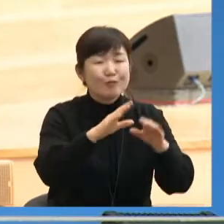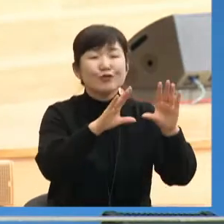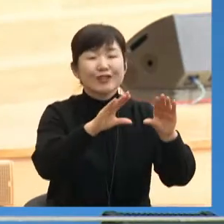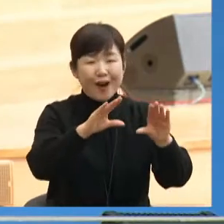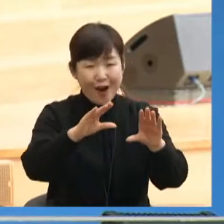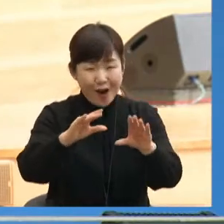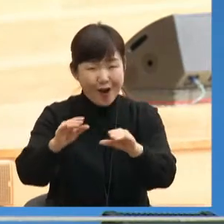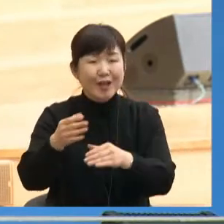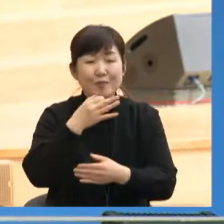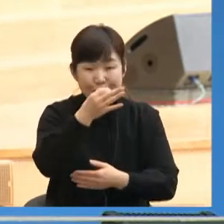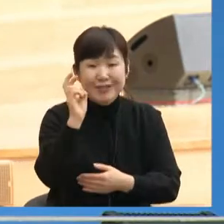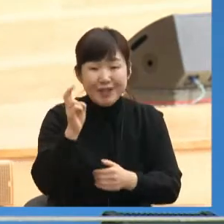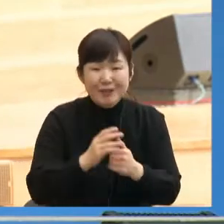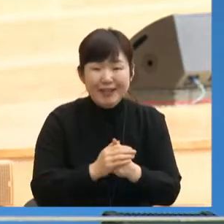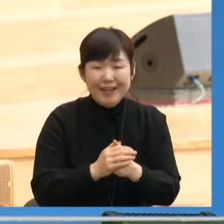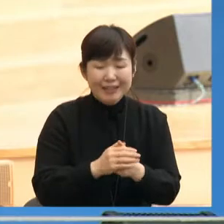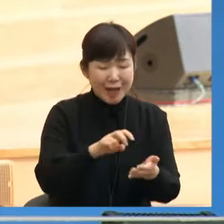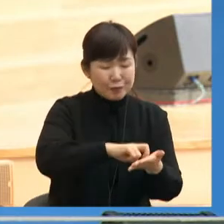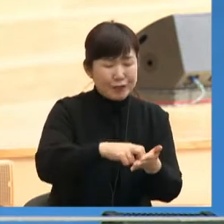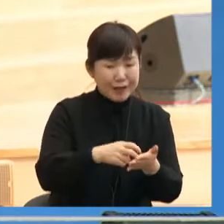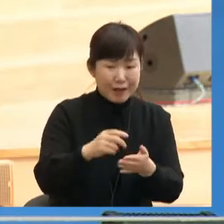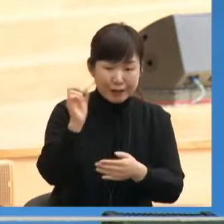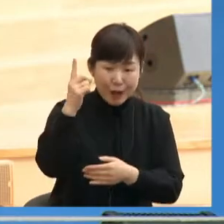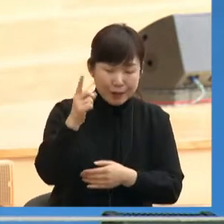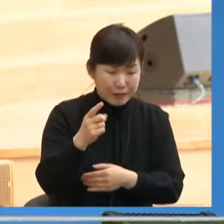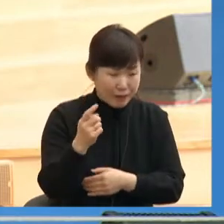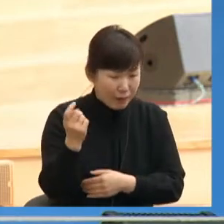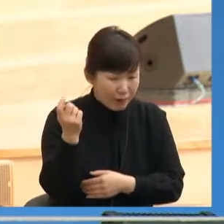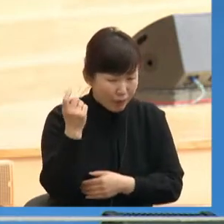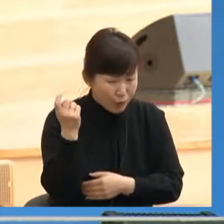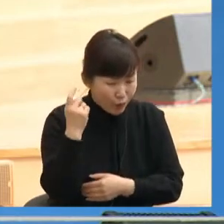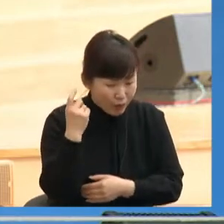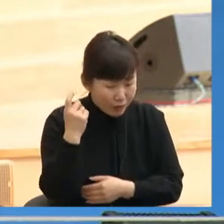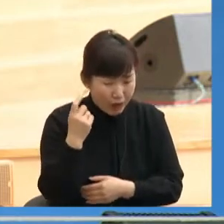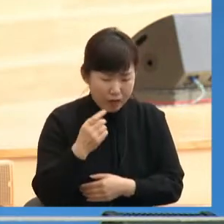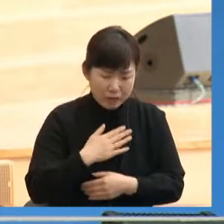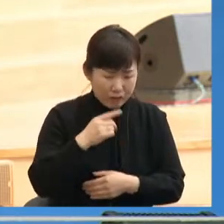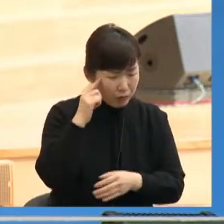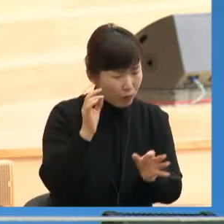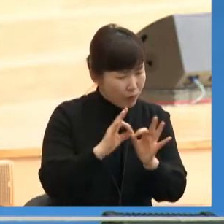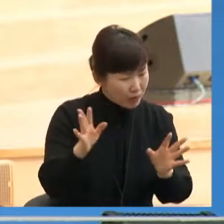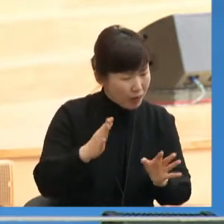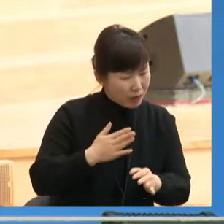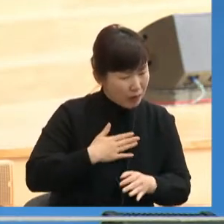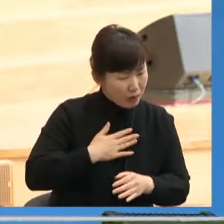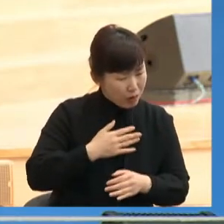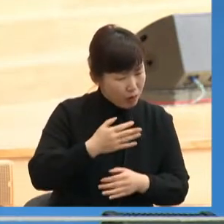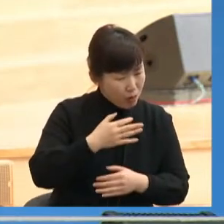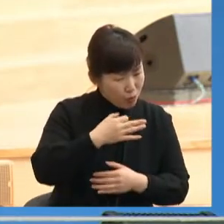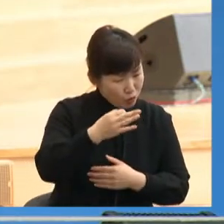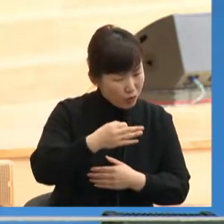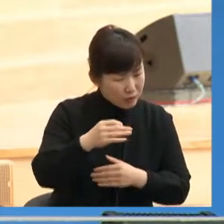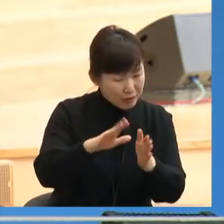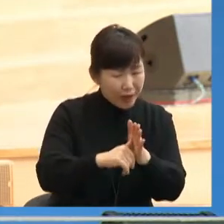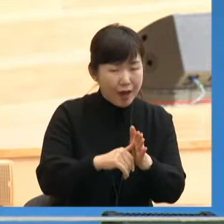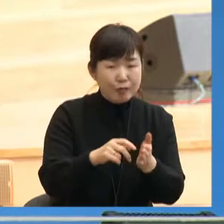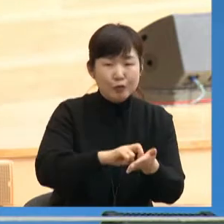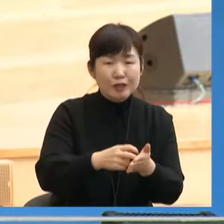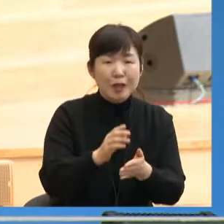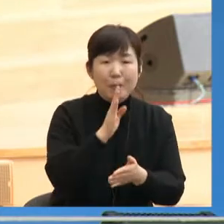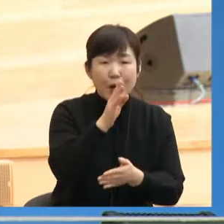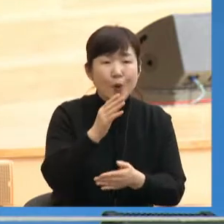다윗의 음성을 무비보셋이 듣는데 자신이 생각한 음성이 아니죠. 자신을 부르는 소리를 들었을 때 무비보셋이 바로 대답합니다.